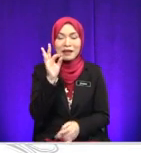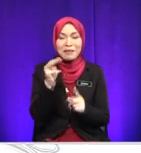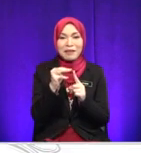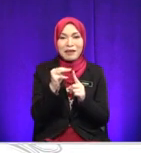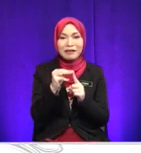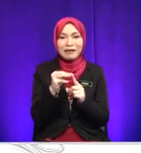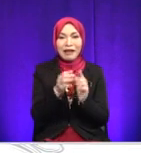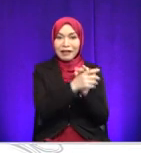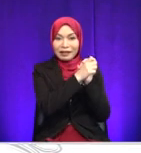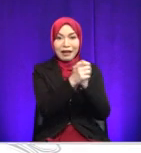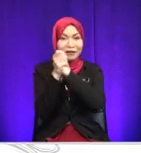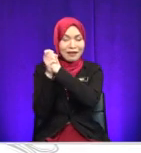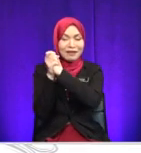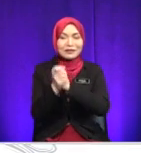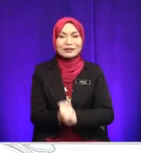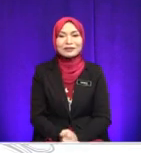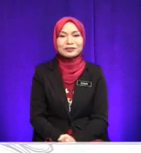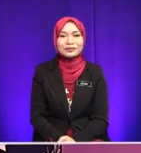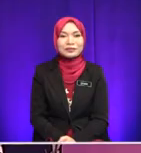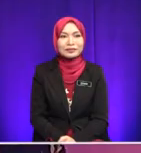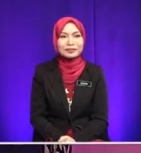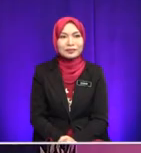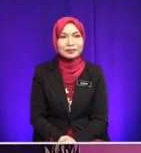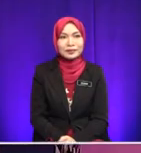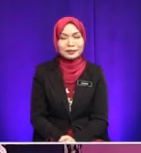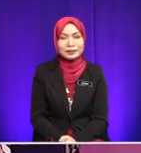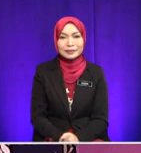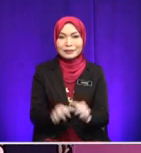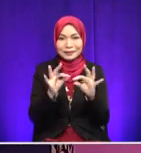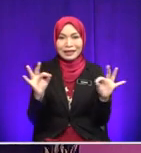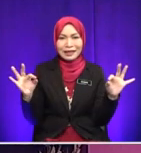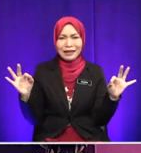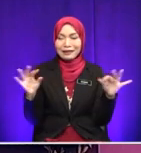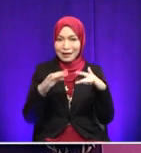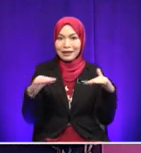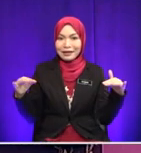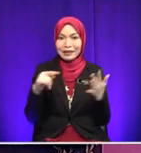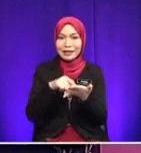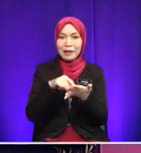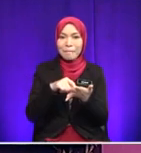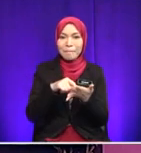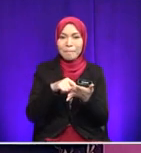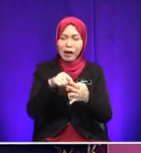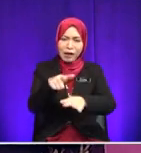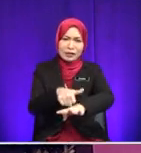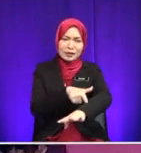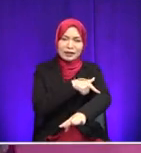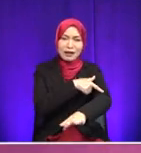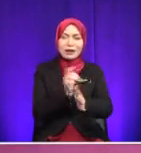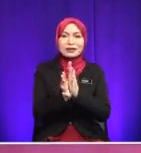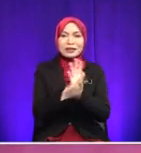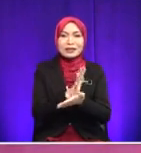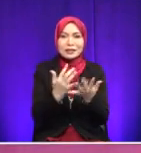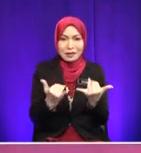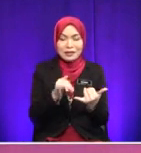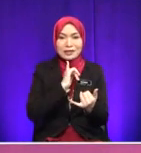kepada Danish. Tapi kan petikan ni panjang tau. Jadi Cikgu Linda ulas sedikitlah ya. Apa ceritanya petikan ni? Kita punya Timbalan